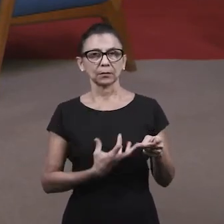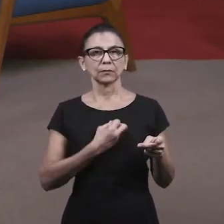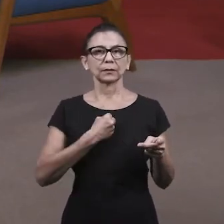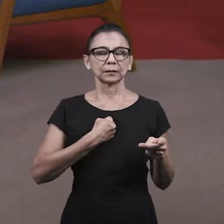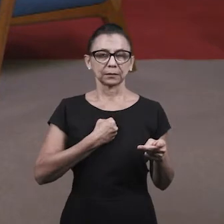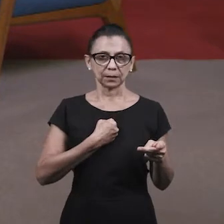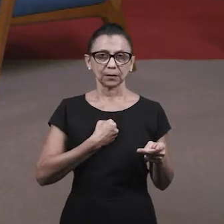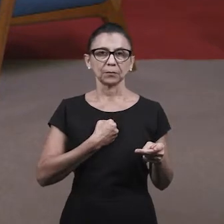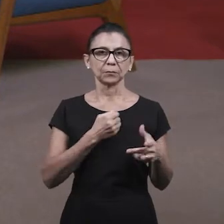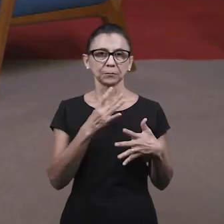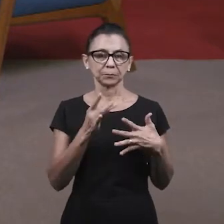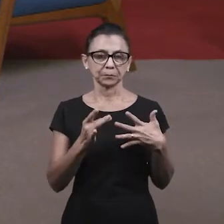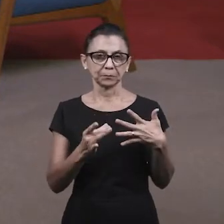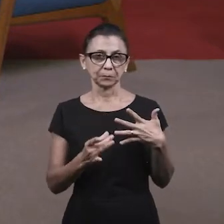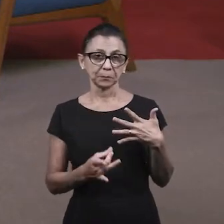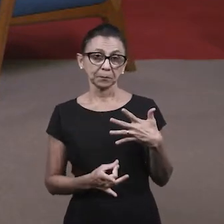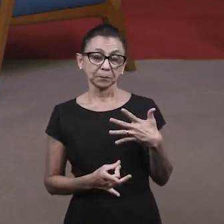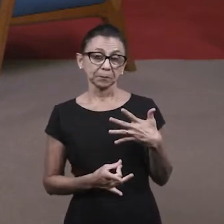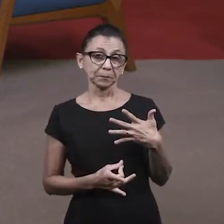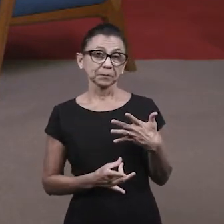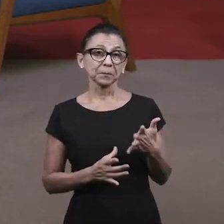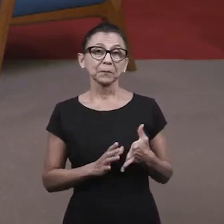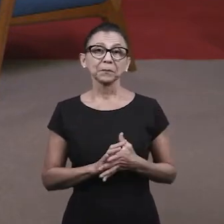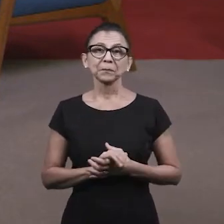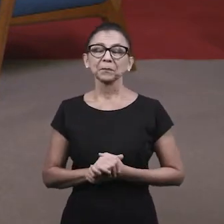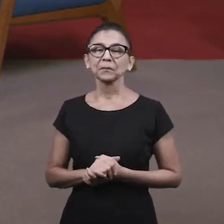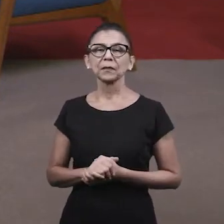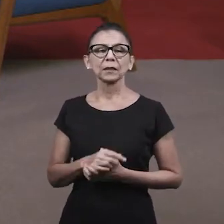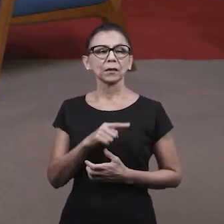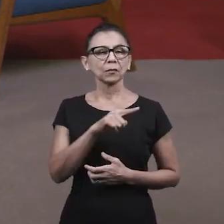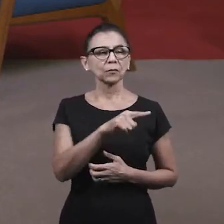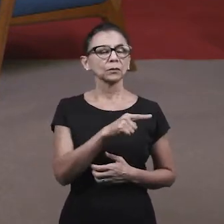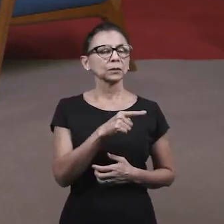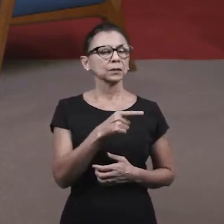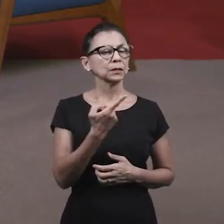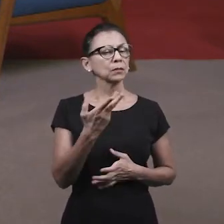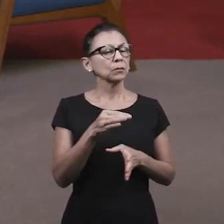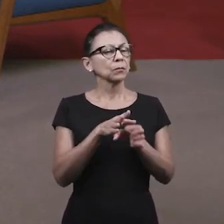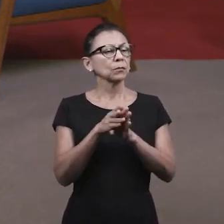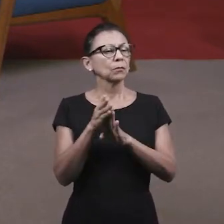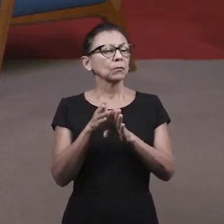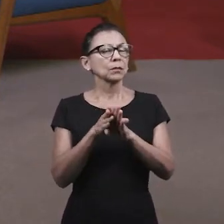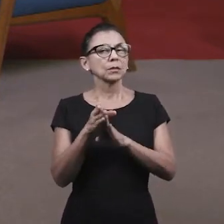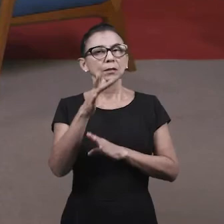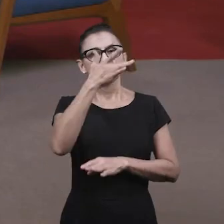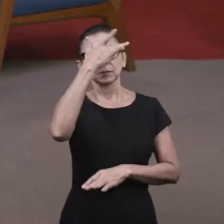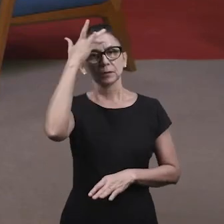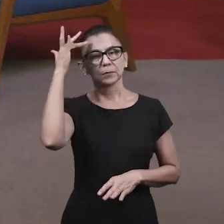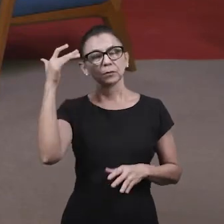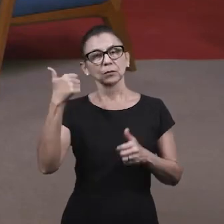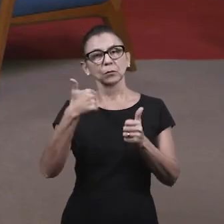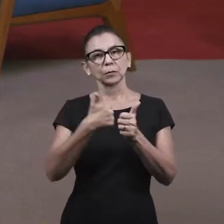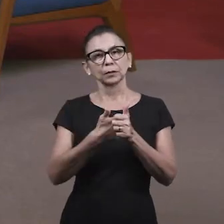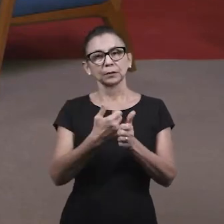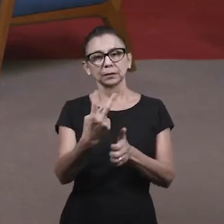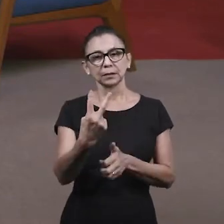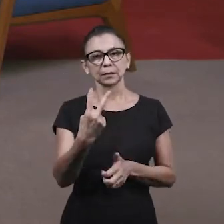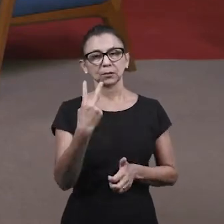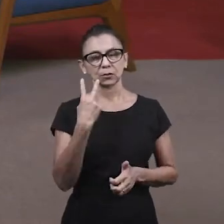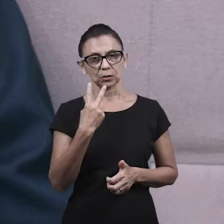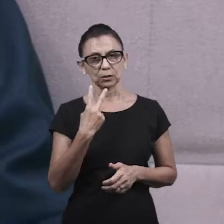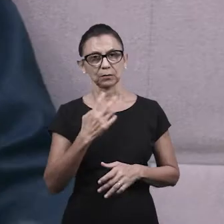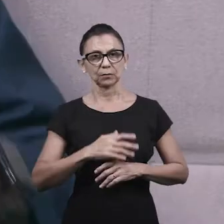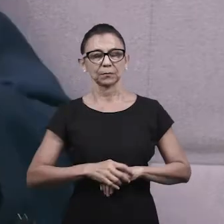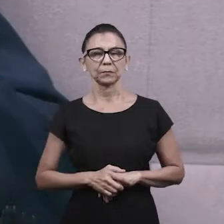assistent. J'aimerais que vous puissiez laisser un message à ceux qui nous regardent maintenant à propos de ce moment, à propos de ce que le Seigneur a pour